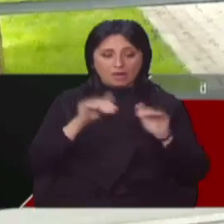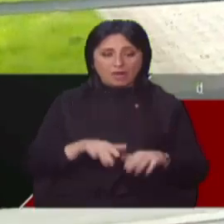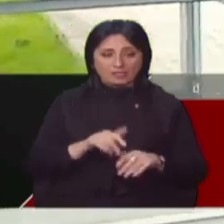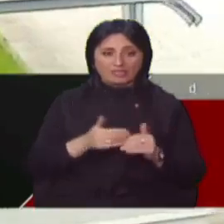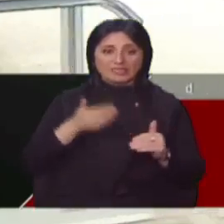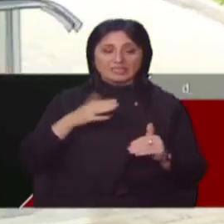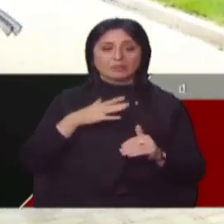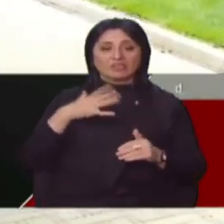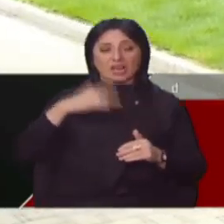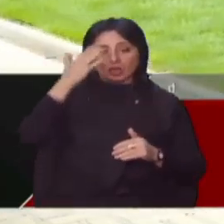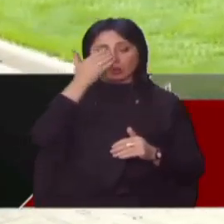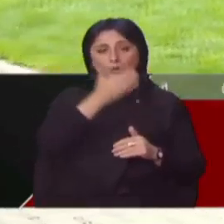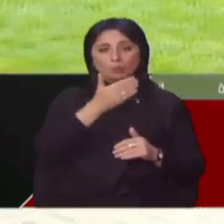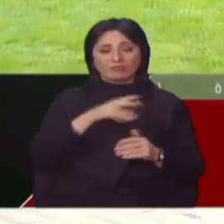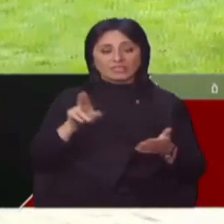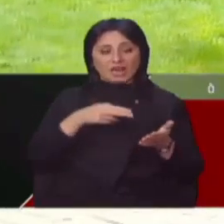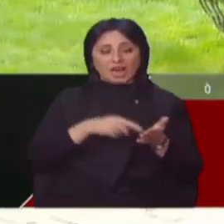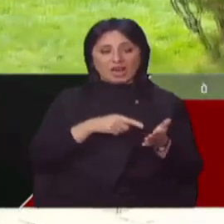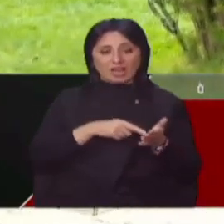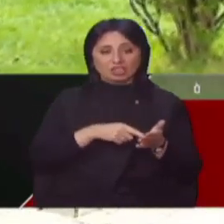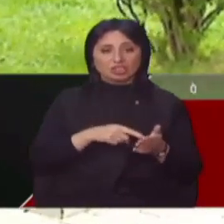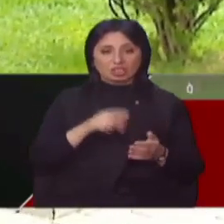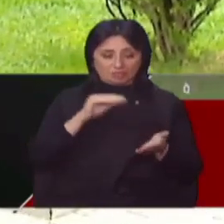კი წინ უძღოდა ქართული ოცნების ანგარიში, სადაც